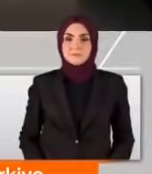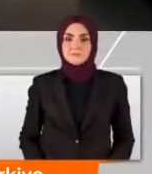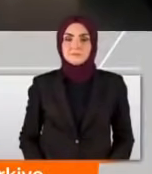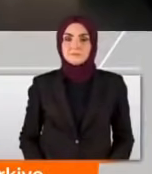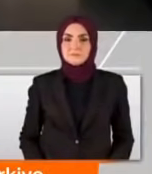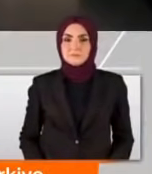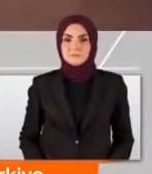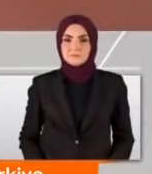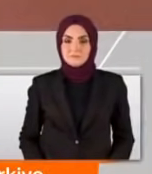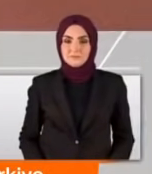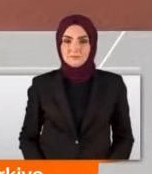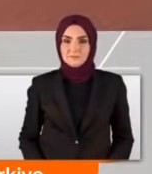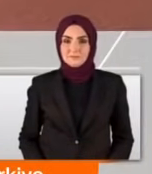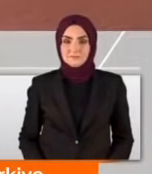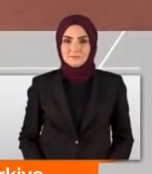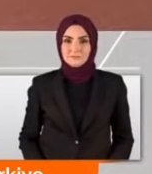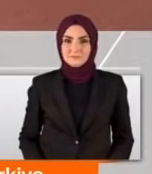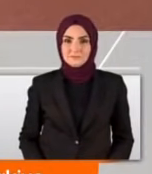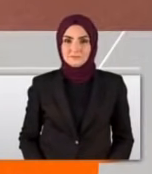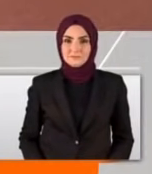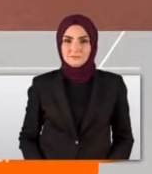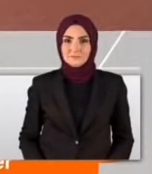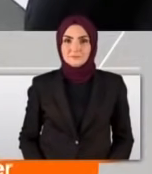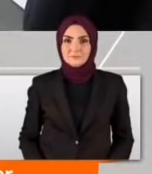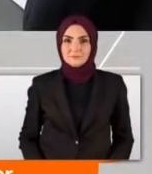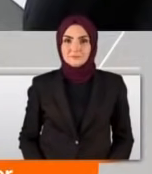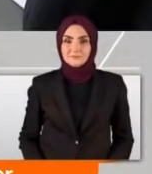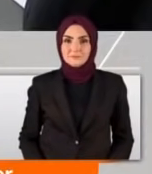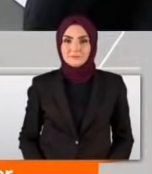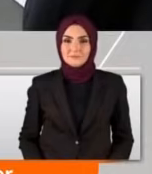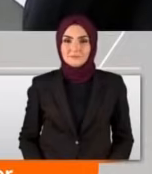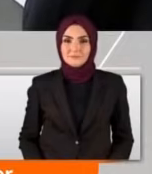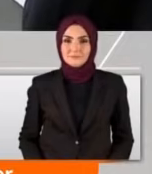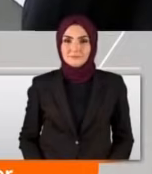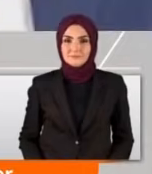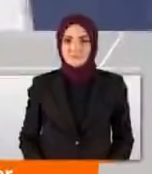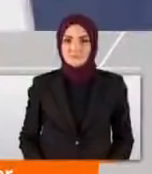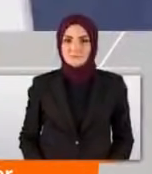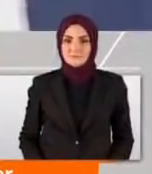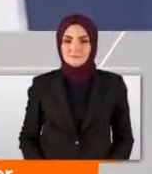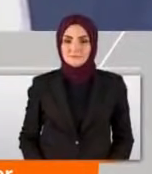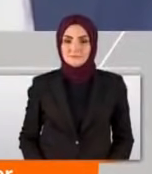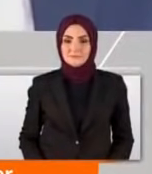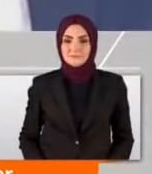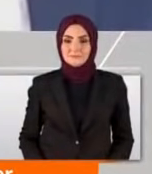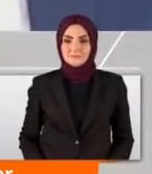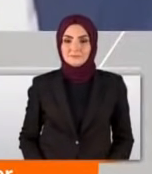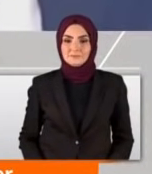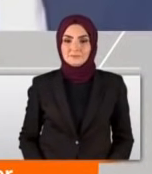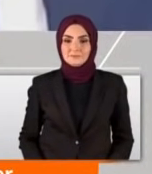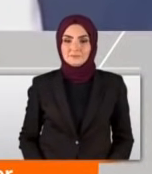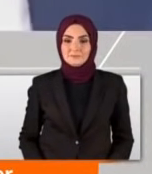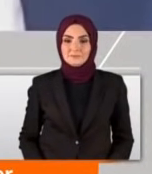CHP'nin böyle bir çekincesi olduğu soru tespitini açıkçası abartılı buldum. Ben görüşüp